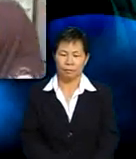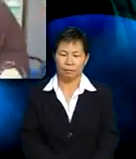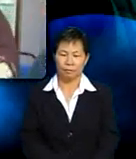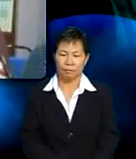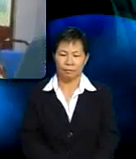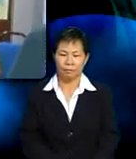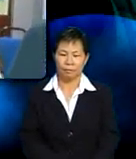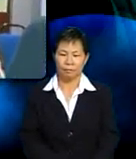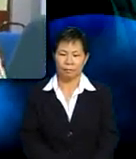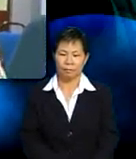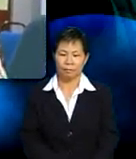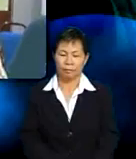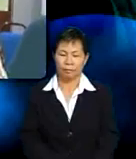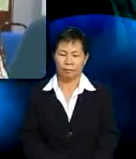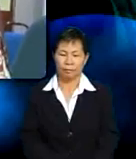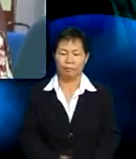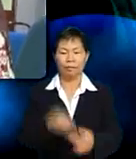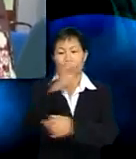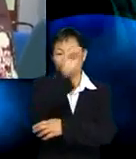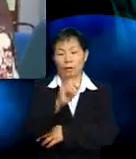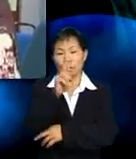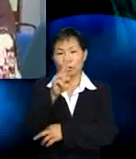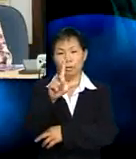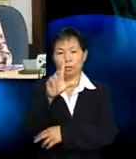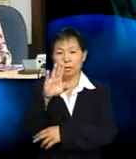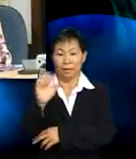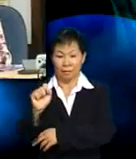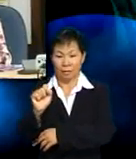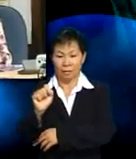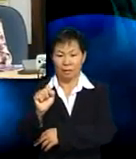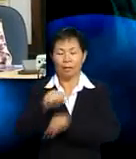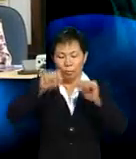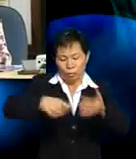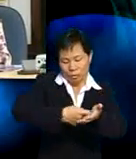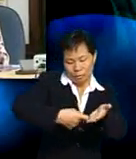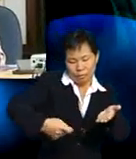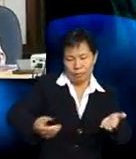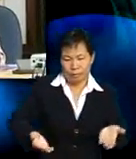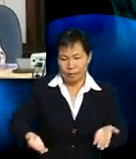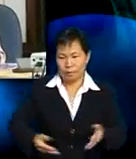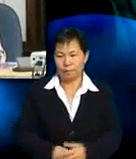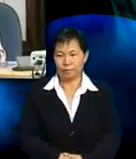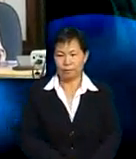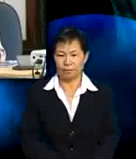Pada Ezrai, ini markah UMBX kamu untuk setiap konstruk. Jadi kamu boleh tulis tanda tangan di sini.